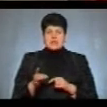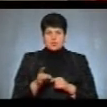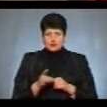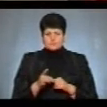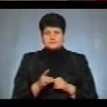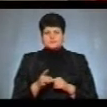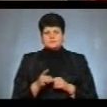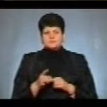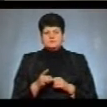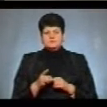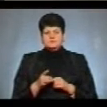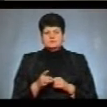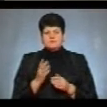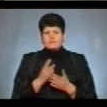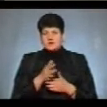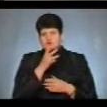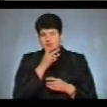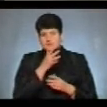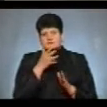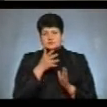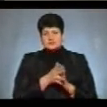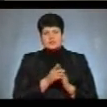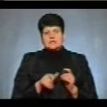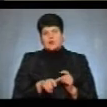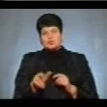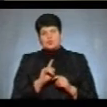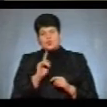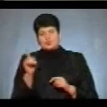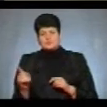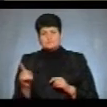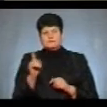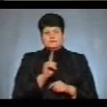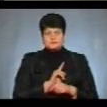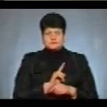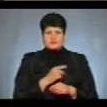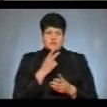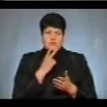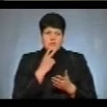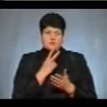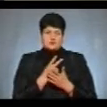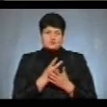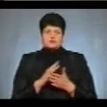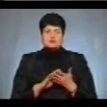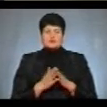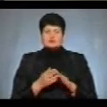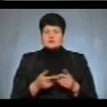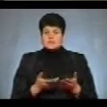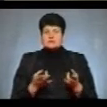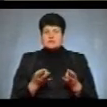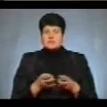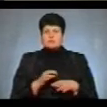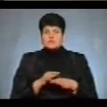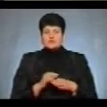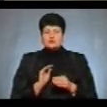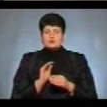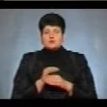має певний час затрачається на дорогу, так, туди-сюди, тому відповідно бачимо таку ситуацію. Це ще раз говорить про те, що потрібно проводити